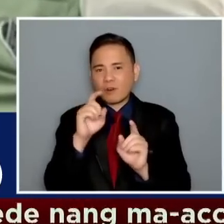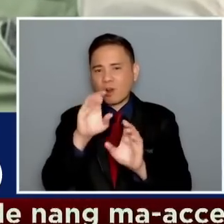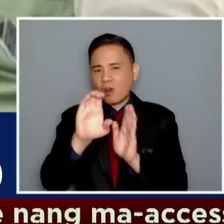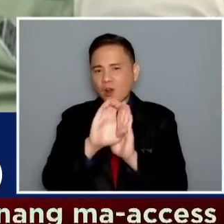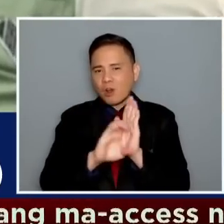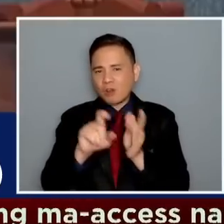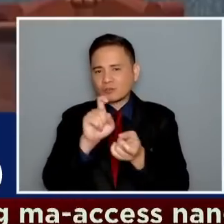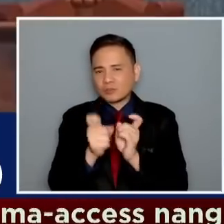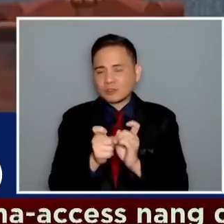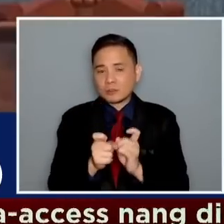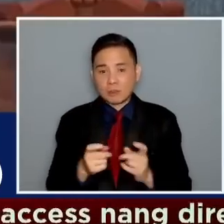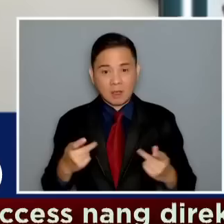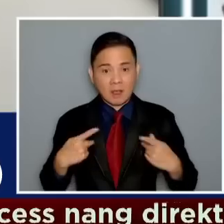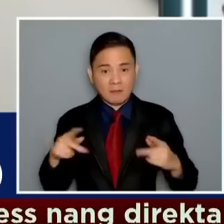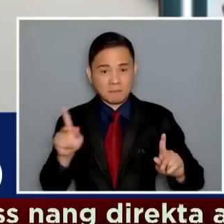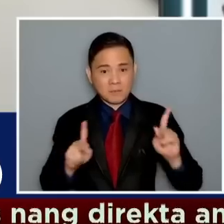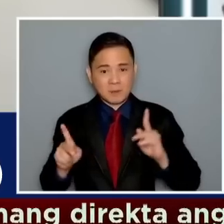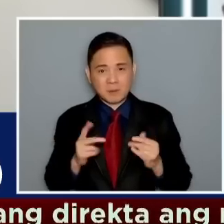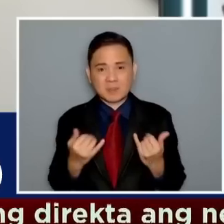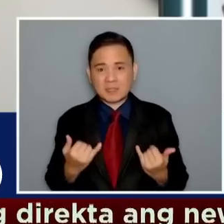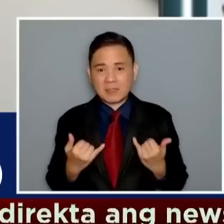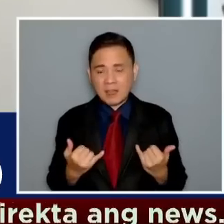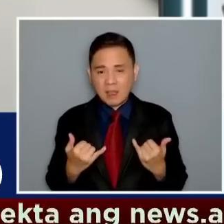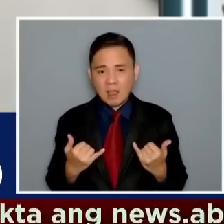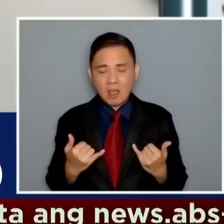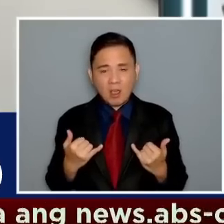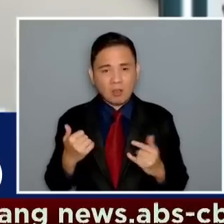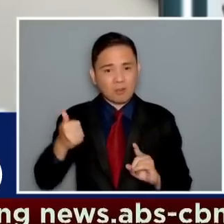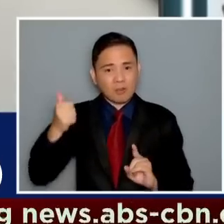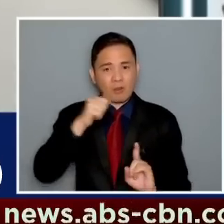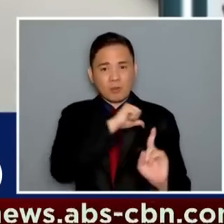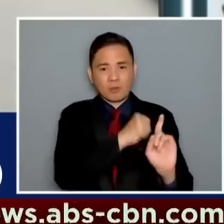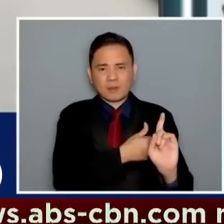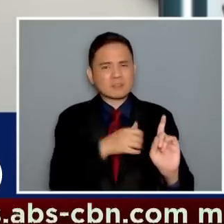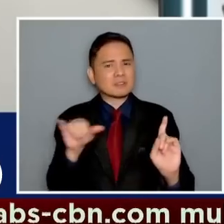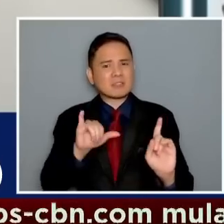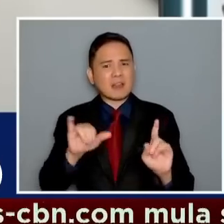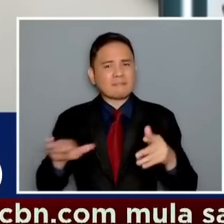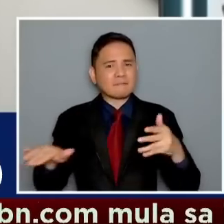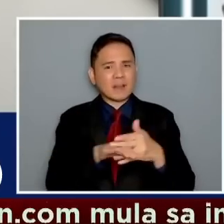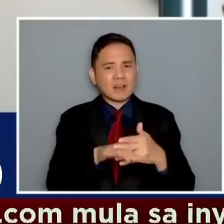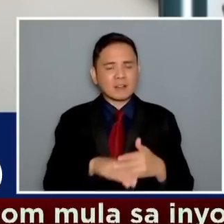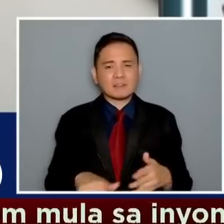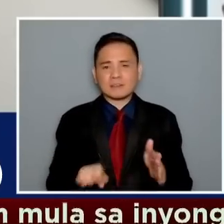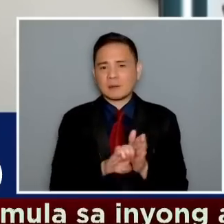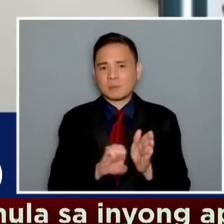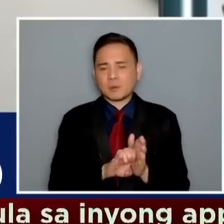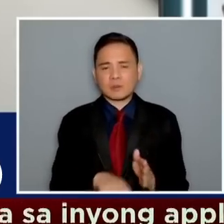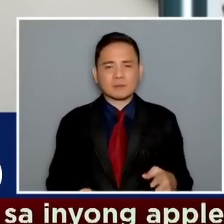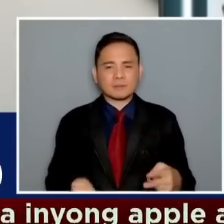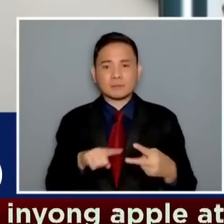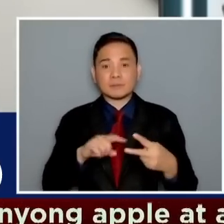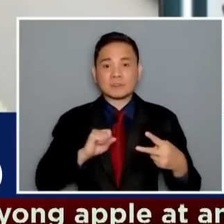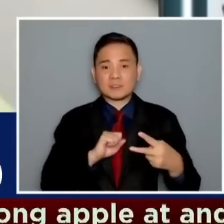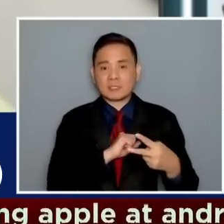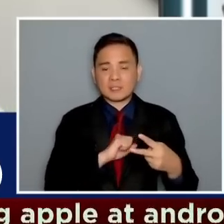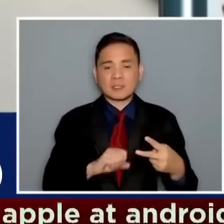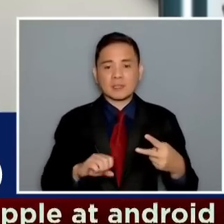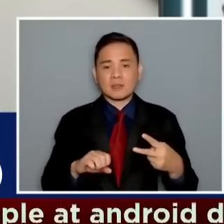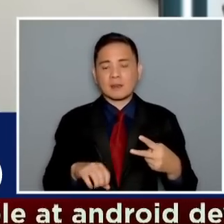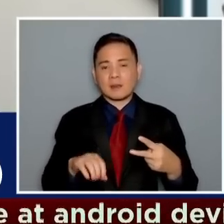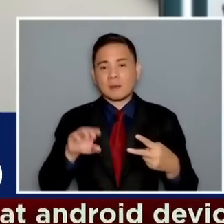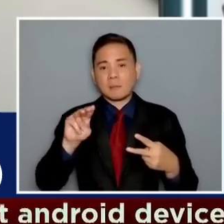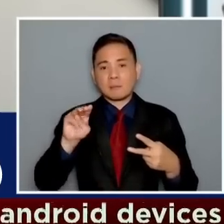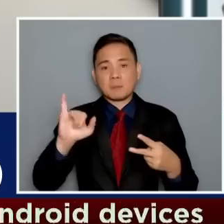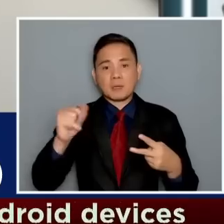po ngayon ng mga senador. Nag-file din po sila niyan. Sila din, si Senator SP Mig